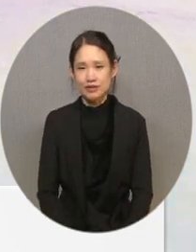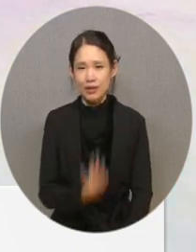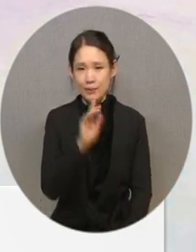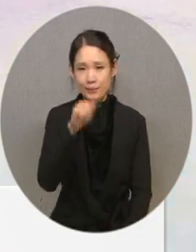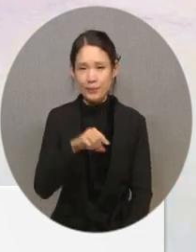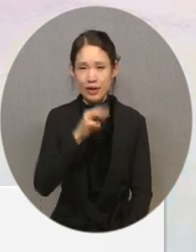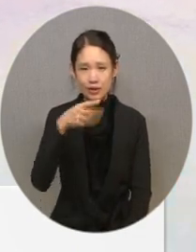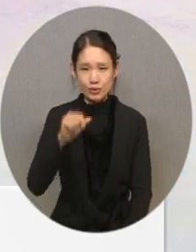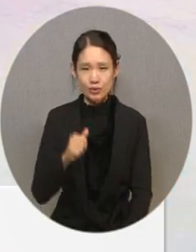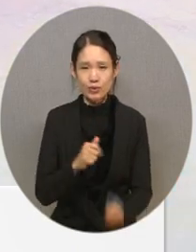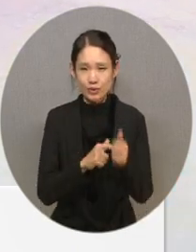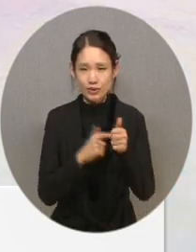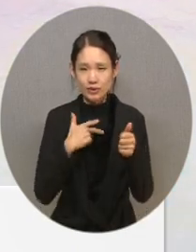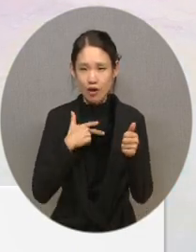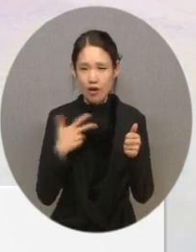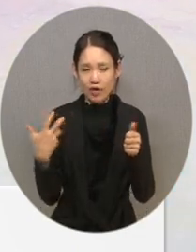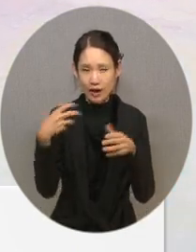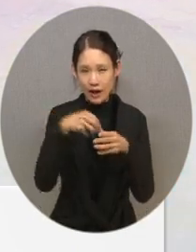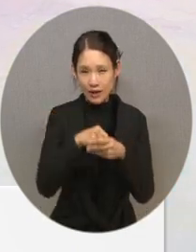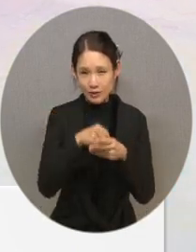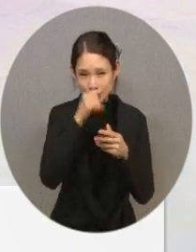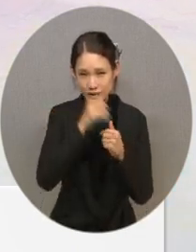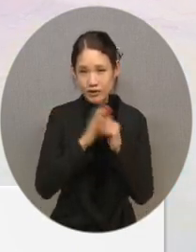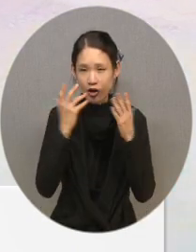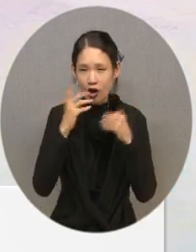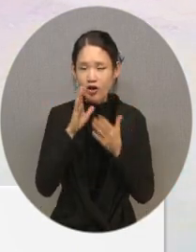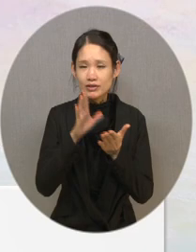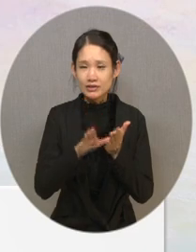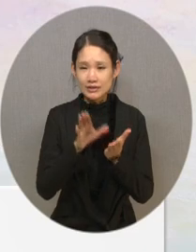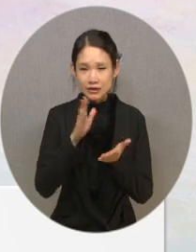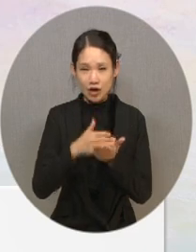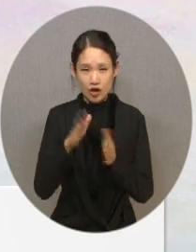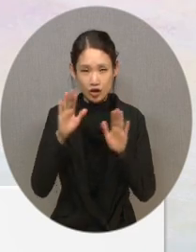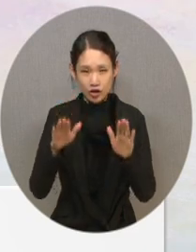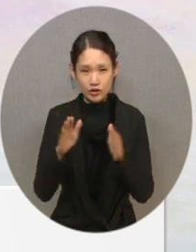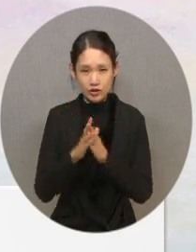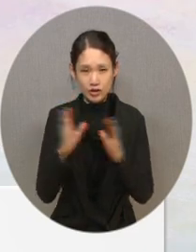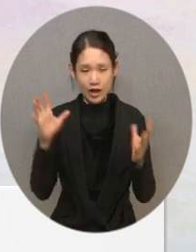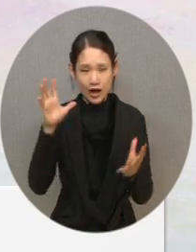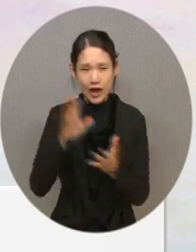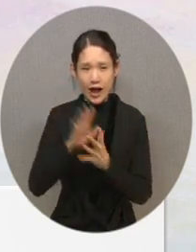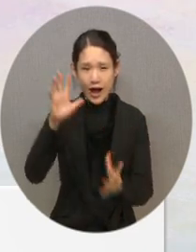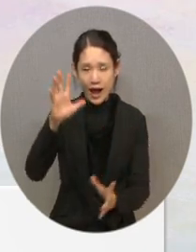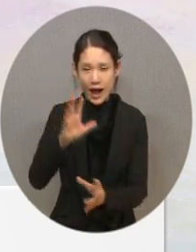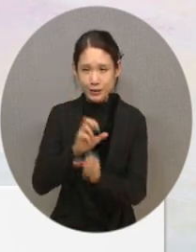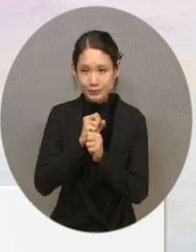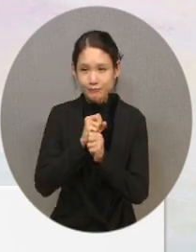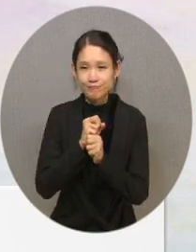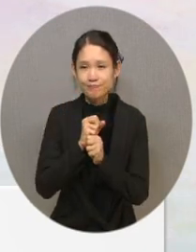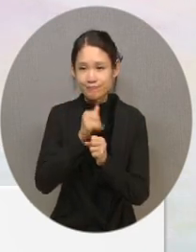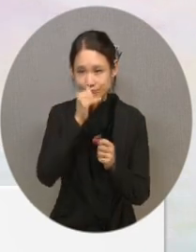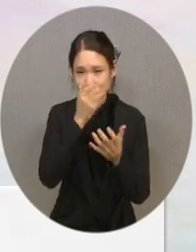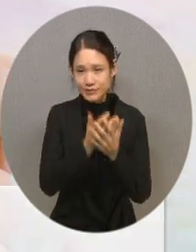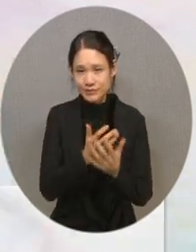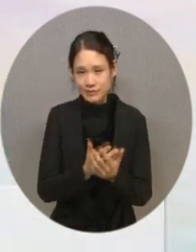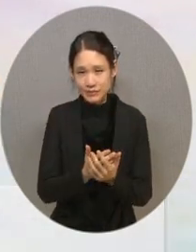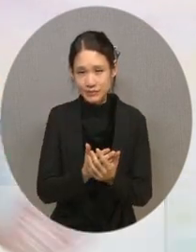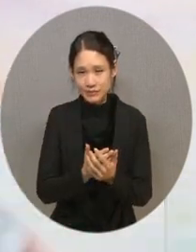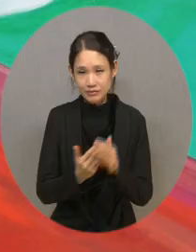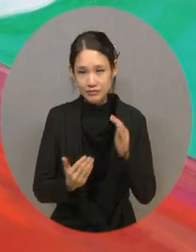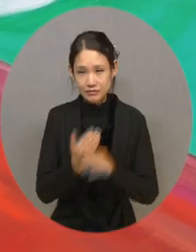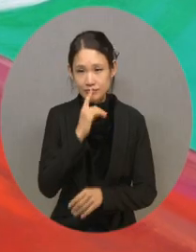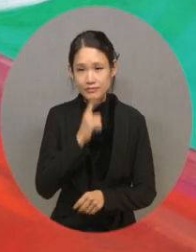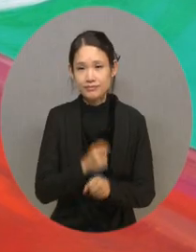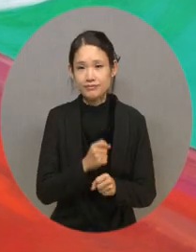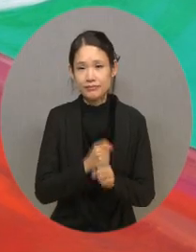백토는 봅작가의 정체성을 담은 작가의 어린 시절과 현재를 함축하고 있는 재료라고 해도 과언이 아닙니다.